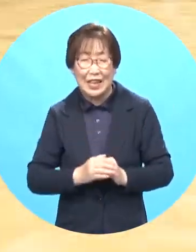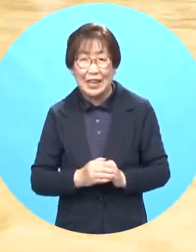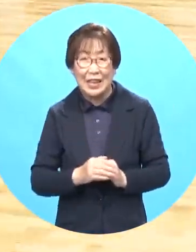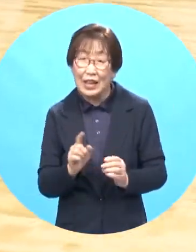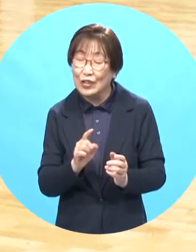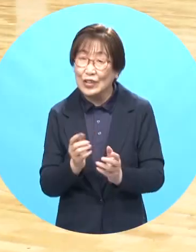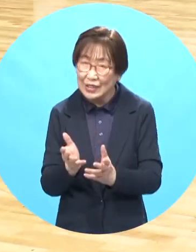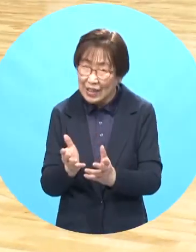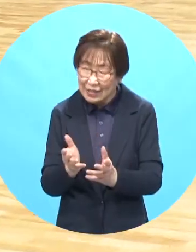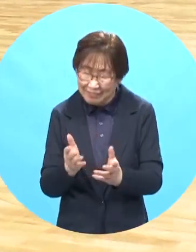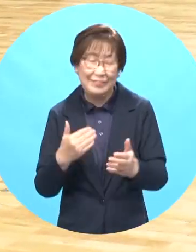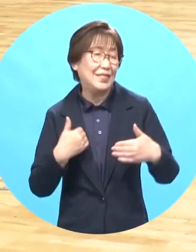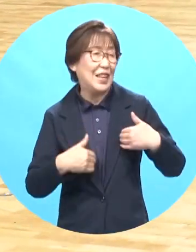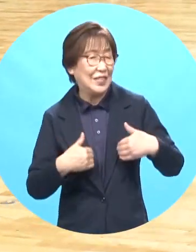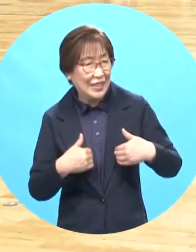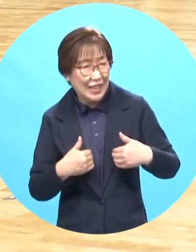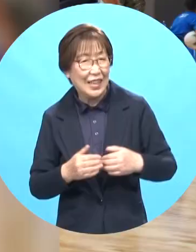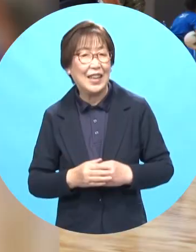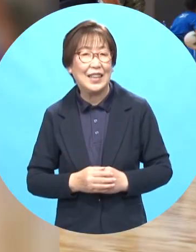か？ 楽しい。